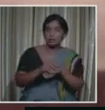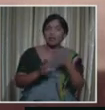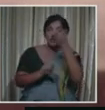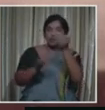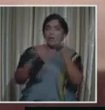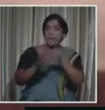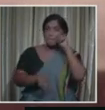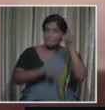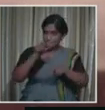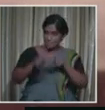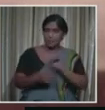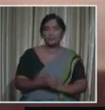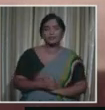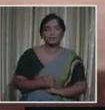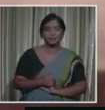lagi minisu.